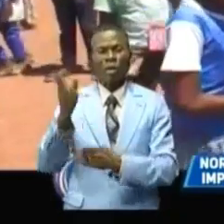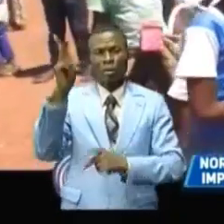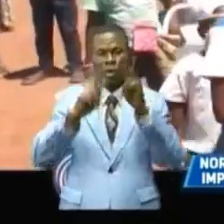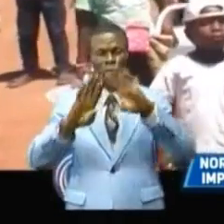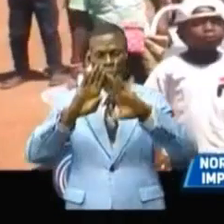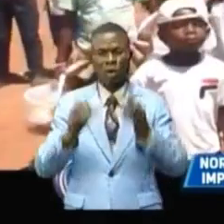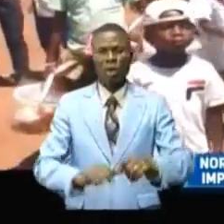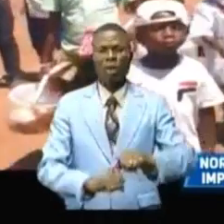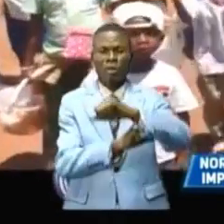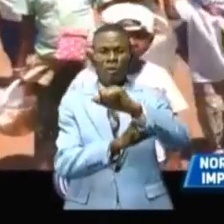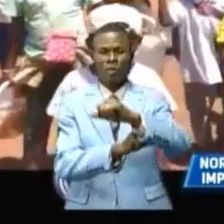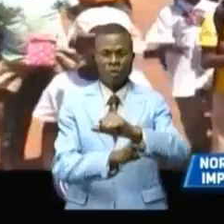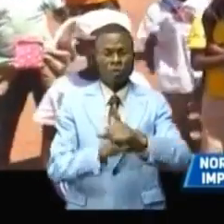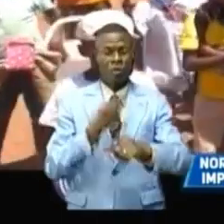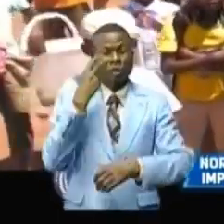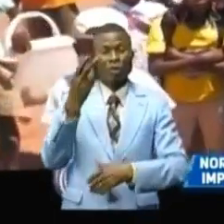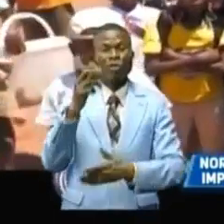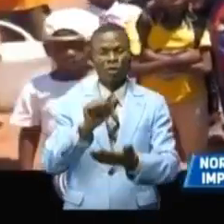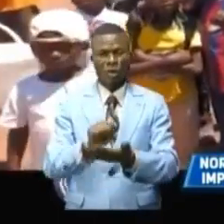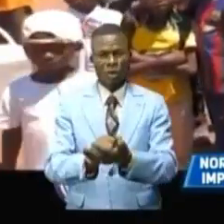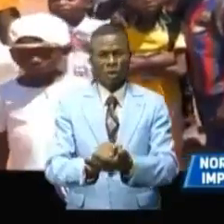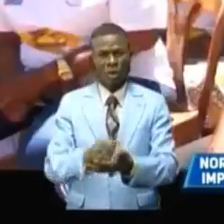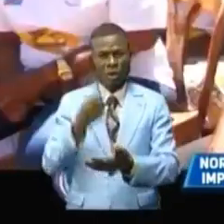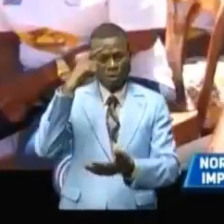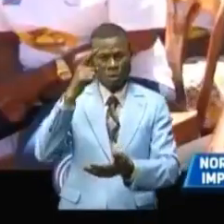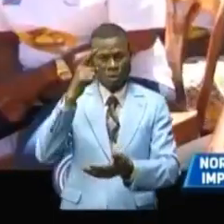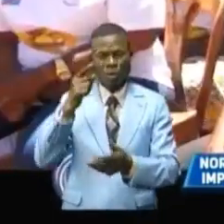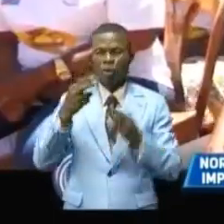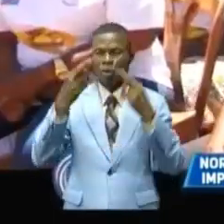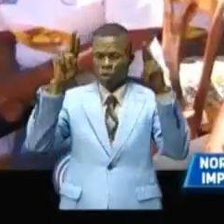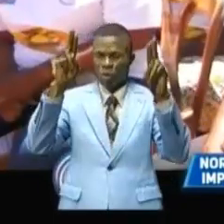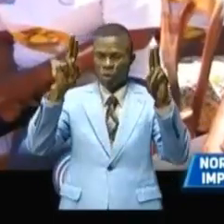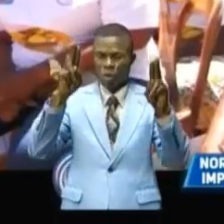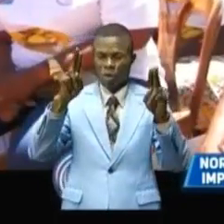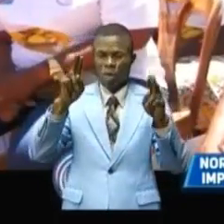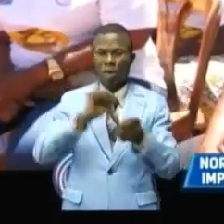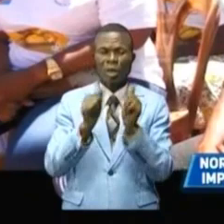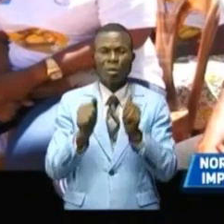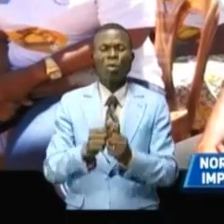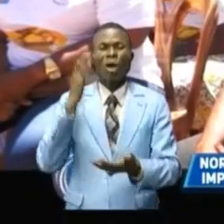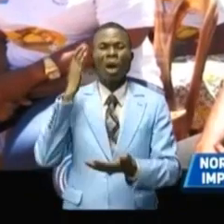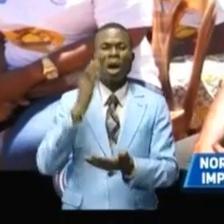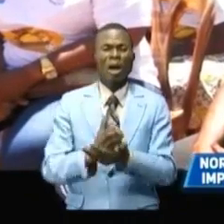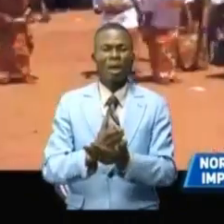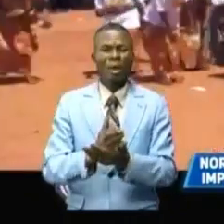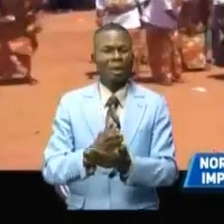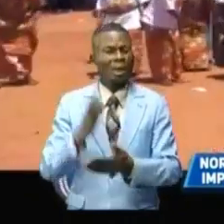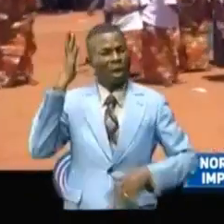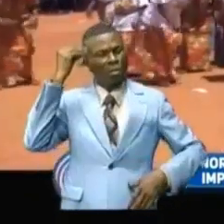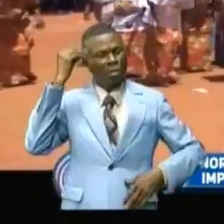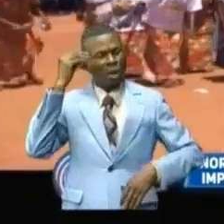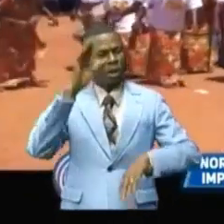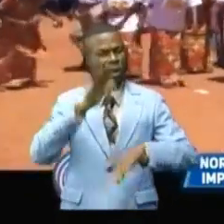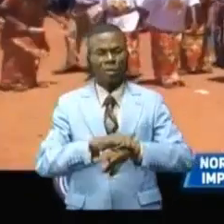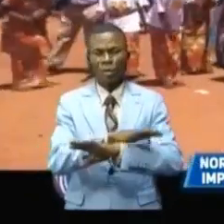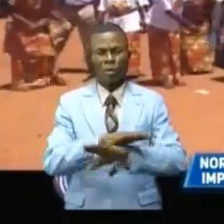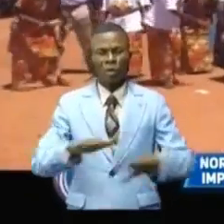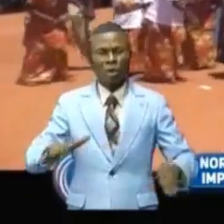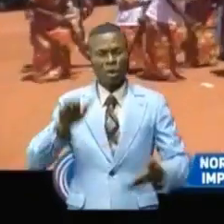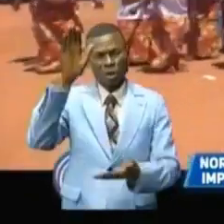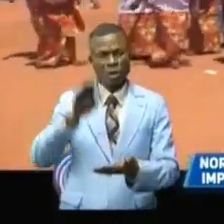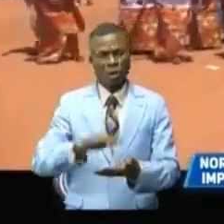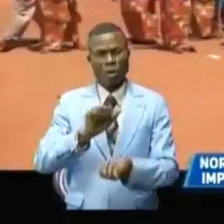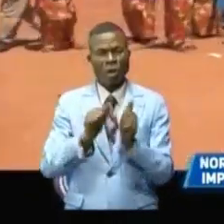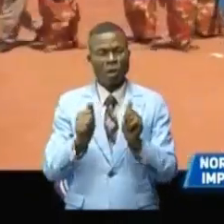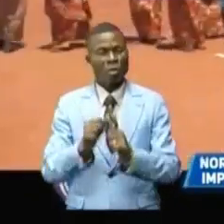à soutenir cette action pour l'atteinte des objectifs fixés à l'horizon 2030 tels que la diminution de